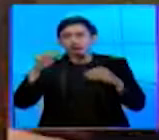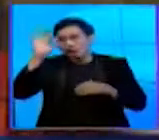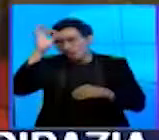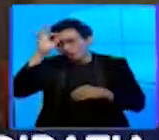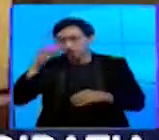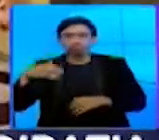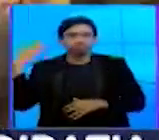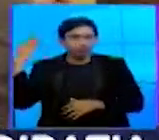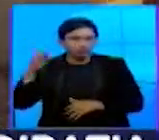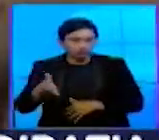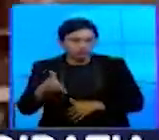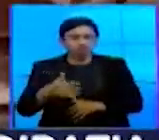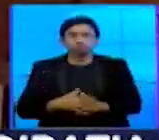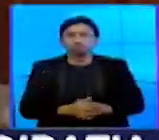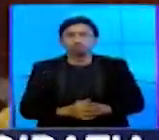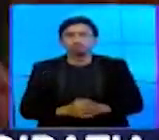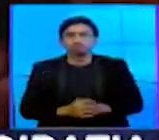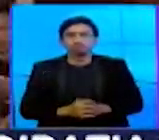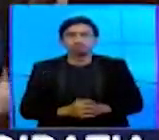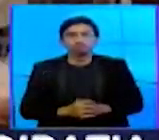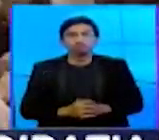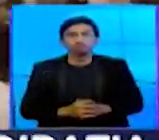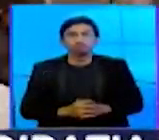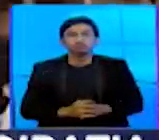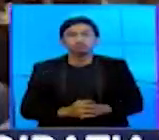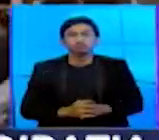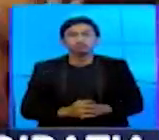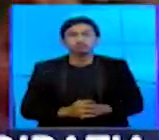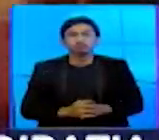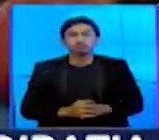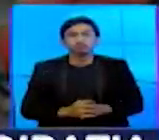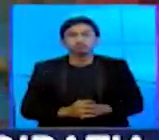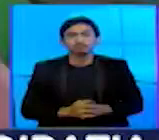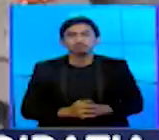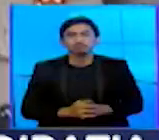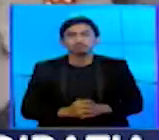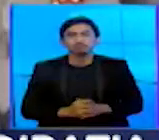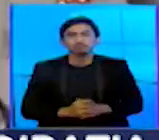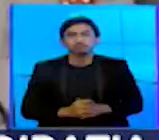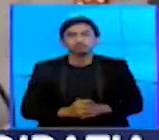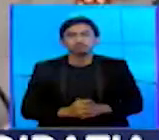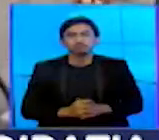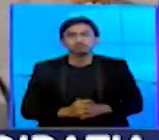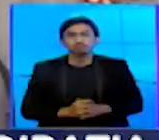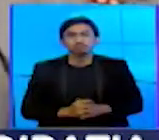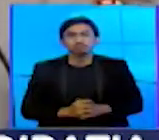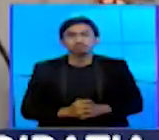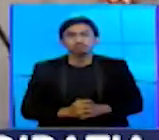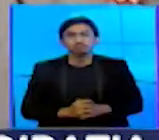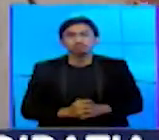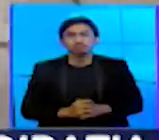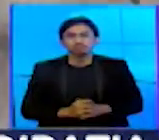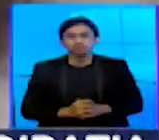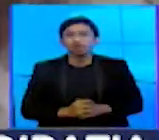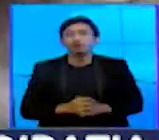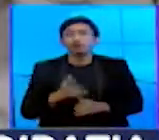kedapatan berkumpul di sejumlah kafe di kawasan Pantai Padang dibubarkan paksa. Sedangkan pemilik usaha diminta segera